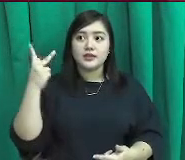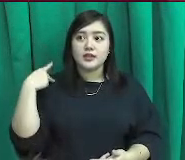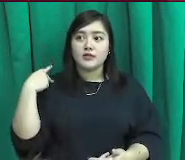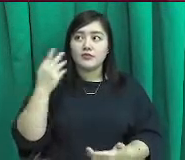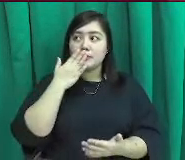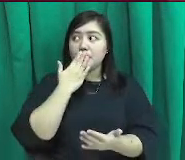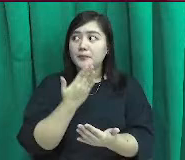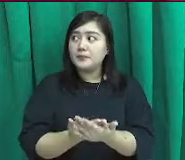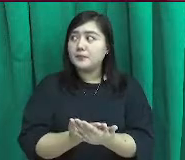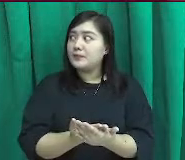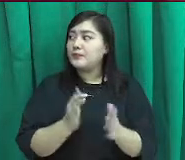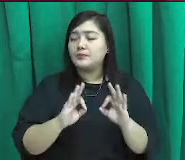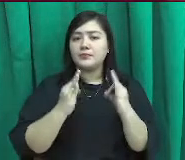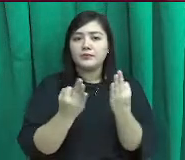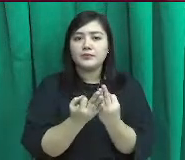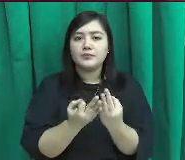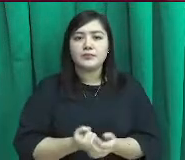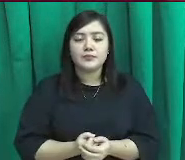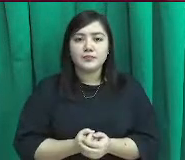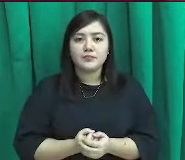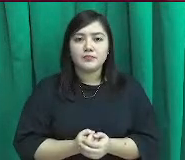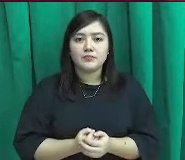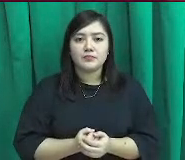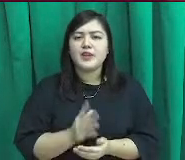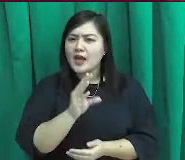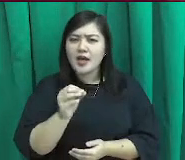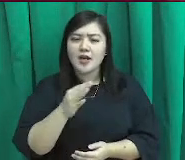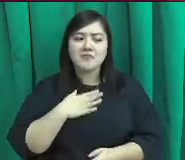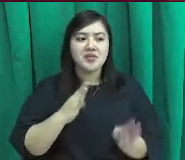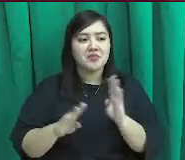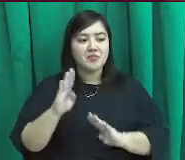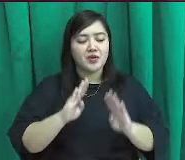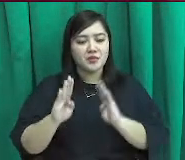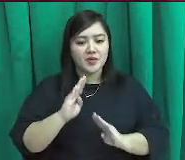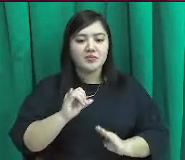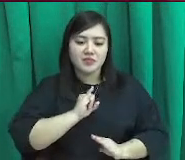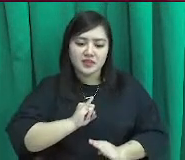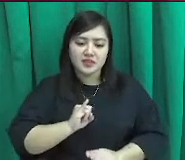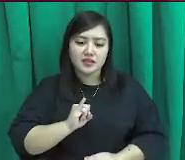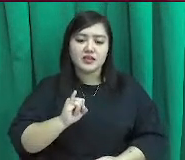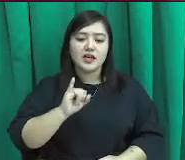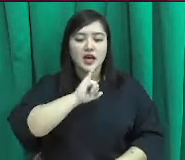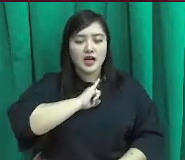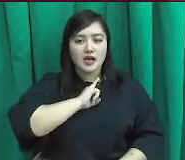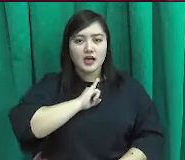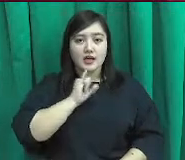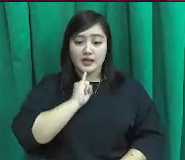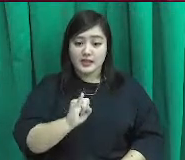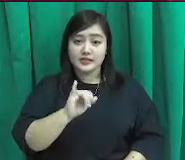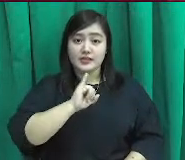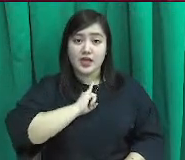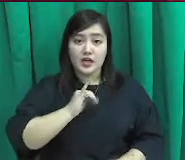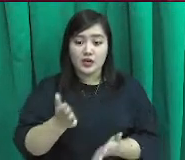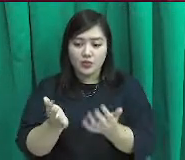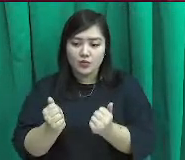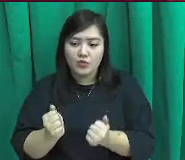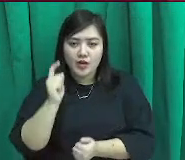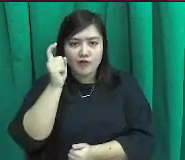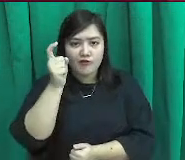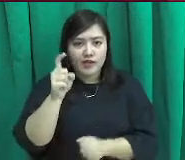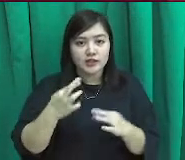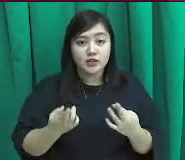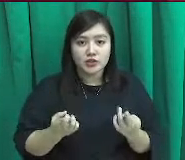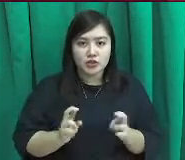po yun, naging apurado ko and na-neglect ko po yung leading ng Holy Spirit. That's why, even now, ipinapaalala sa